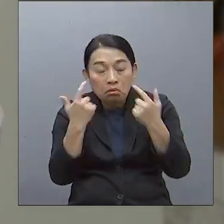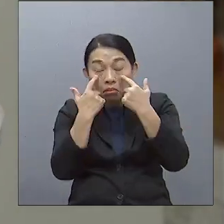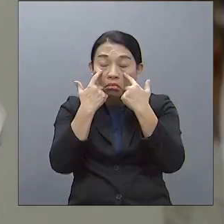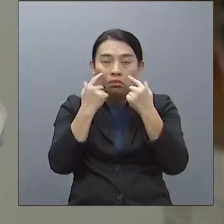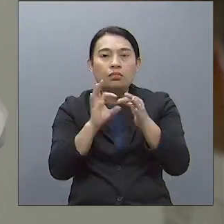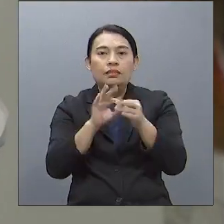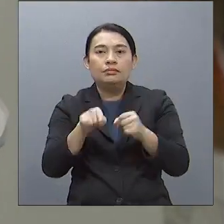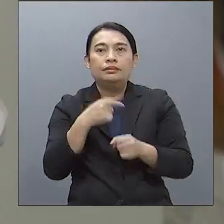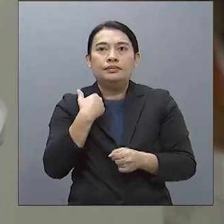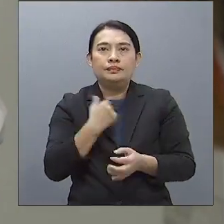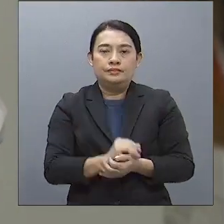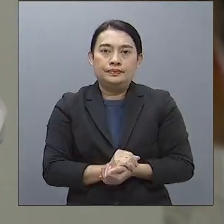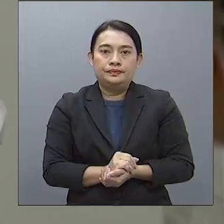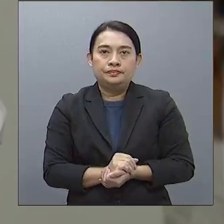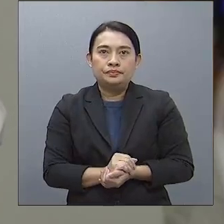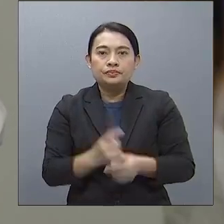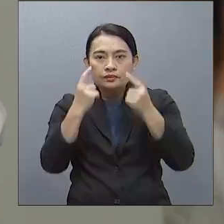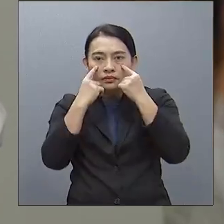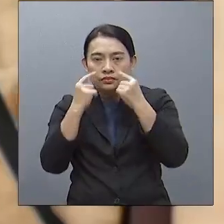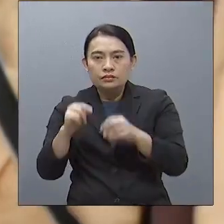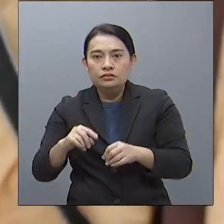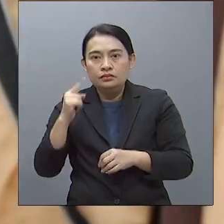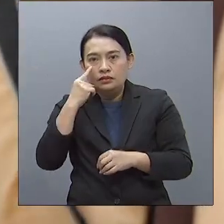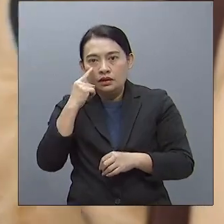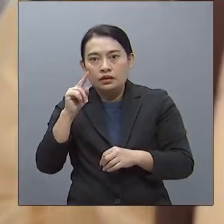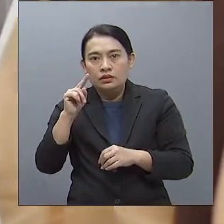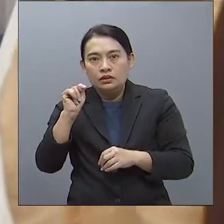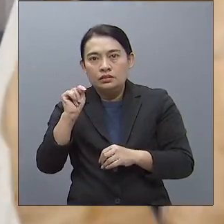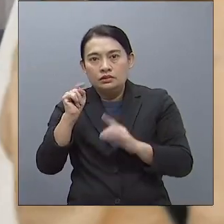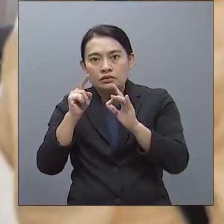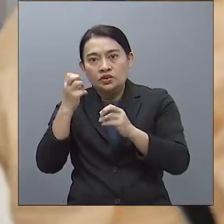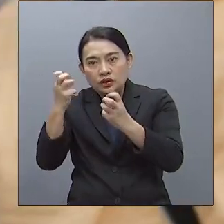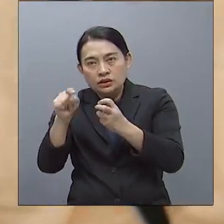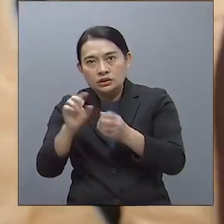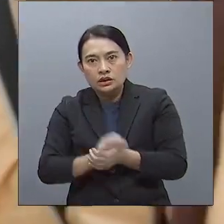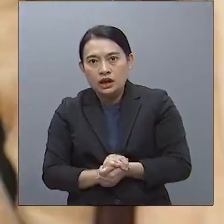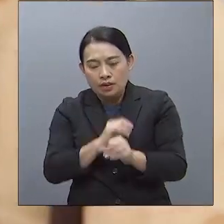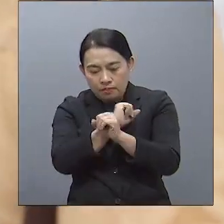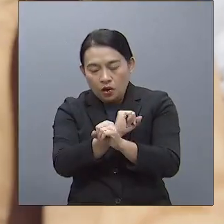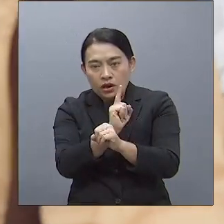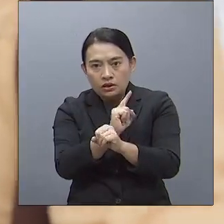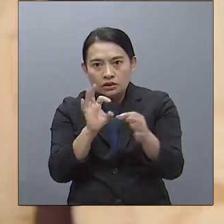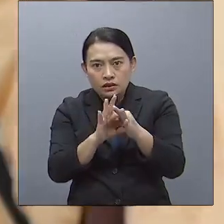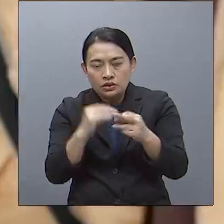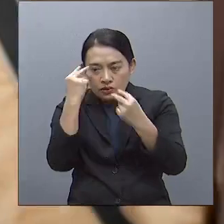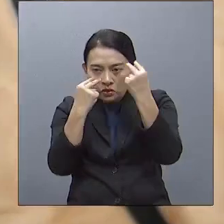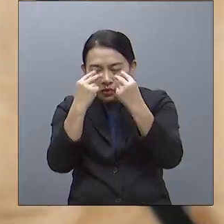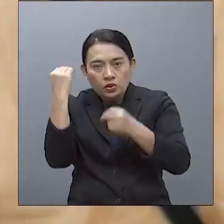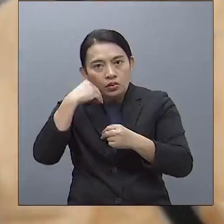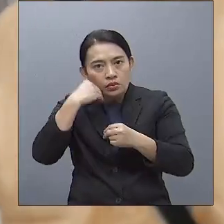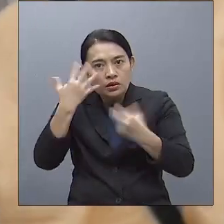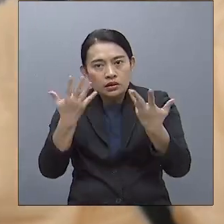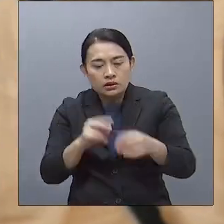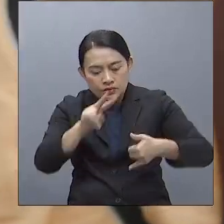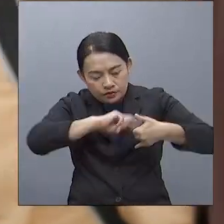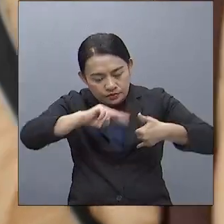ดคือโรคต้อหินในปัจจุบันยังไม่สามารถรักษาให้หายขาดได้นะคุณผู้ชมแต่สามารถป้องกันได้โดยมันสังเกตร่างกายตัวเองอยู่เสมอครับเข้าตรวจสุข